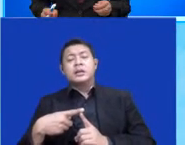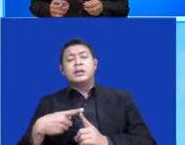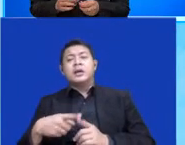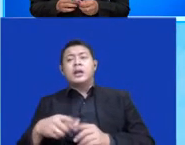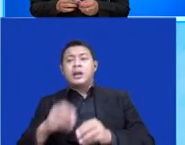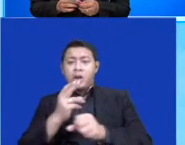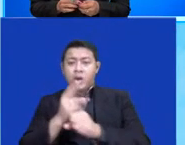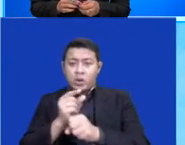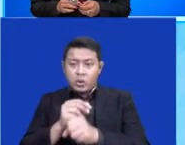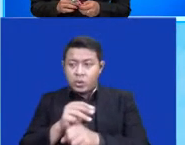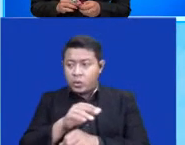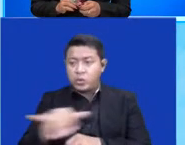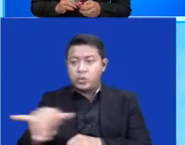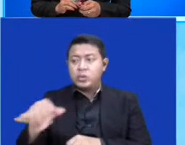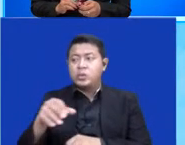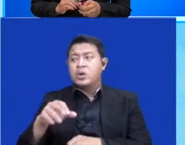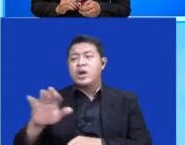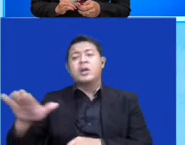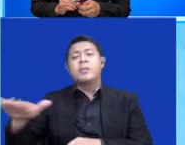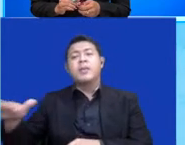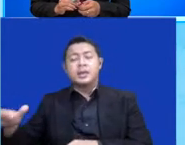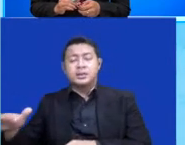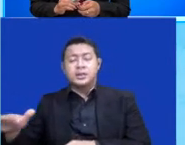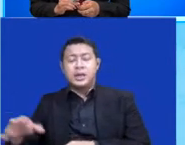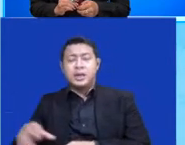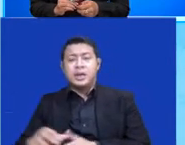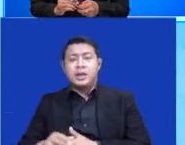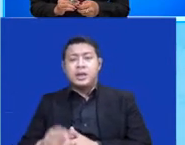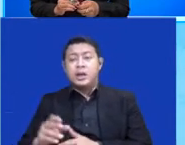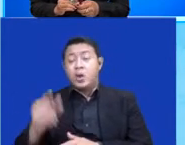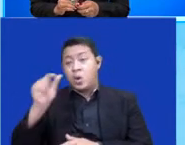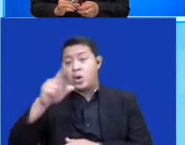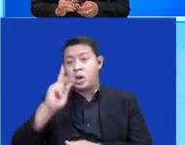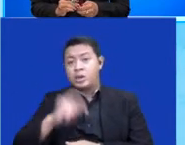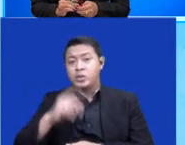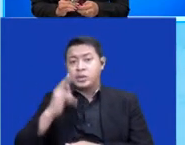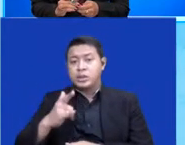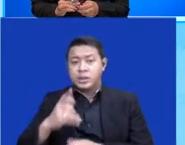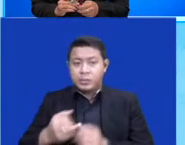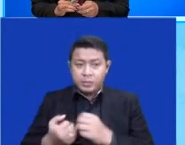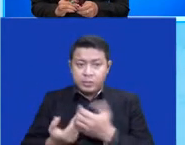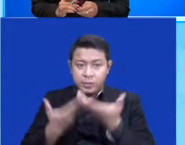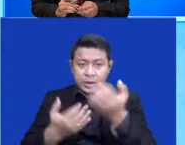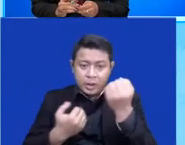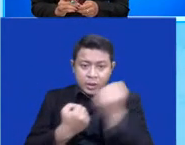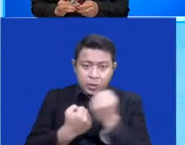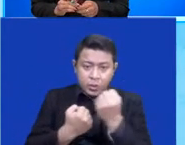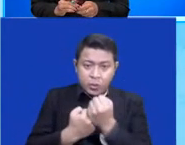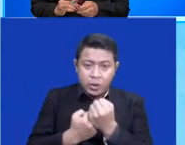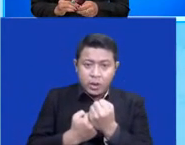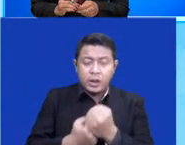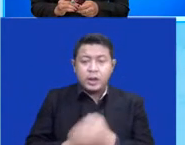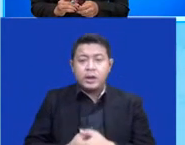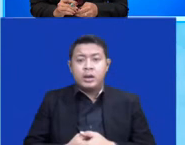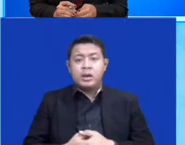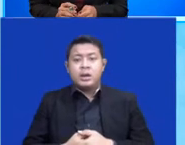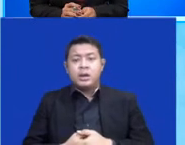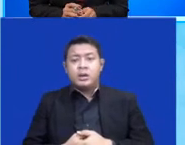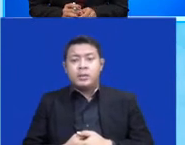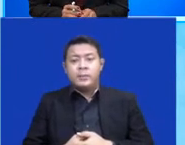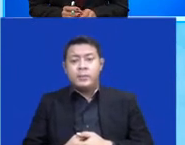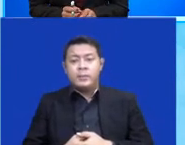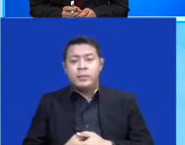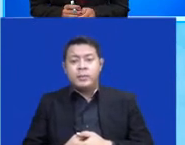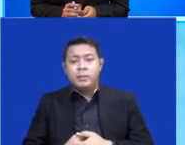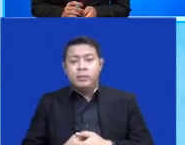sekolahnya diupayakan, tapi orang tua tetap tentu memberikan dukungan, memberikan support begitu ya. Jadi pendekatan